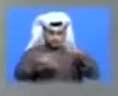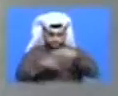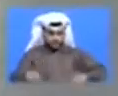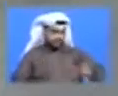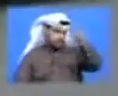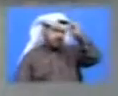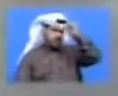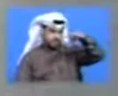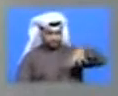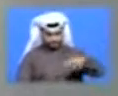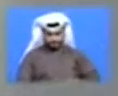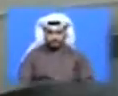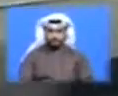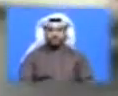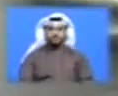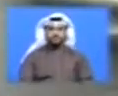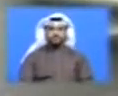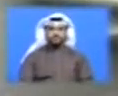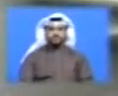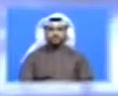تلفزيون دولة الكويت، عمان.